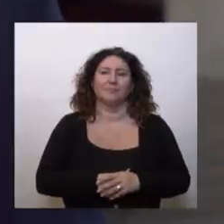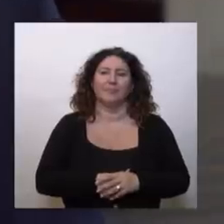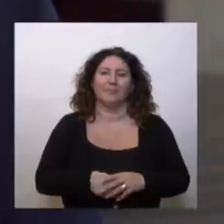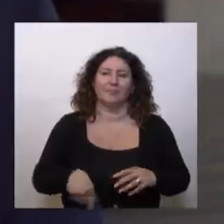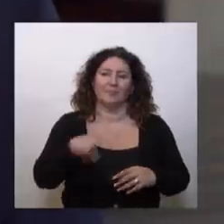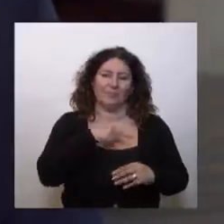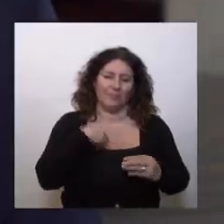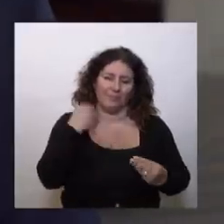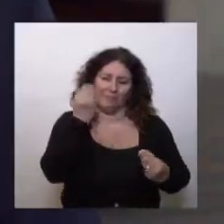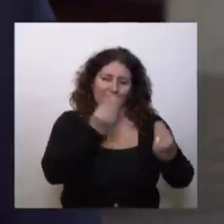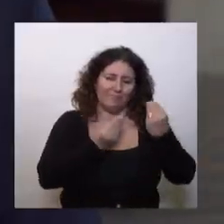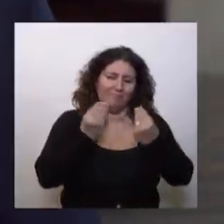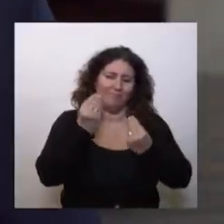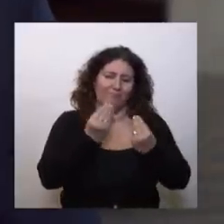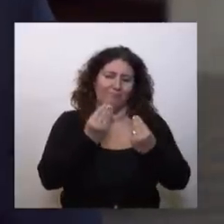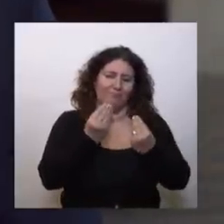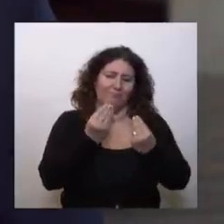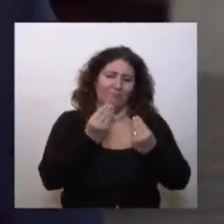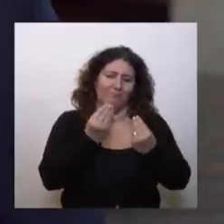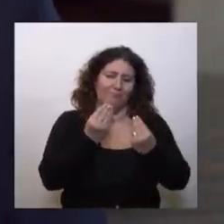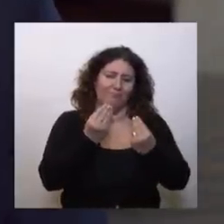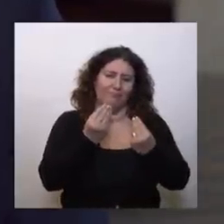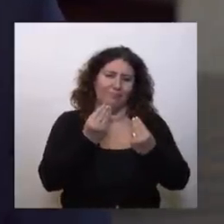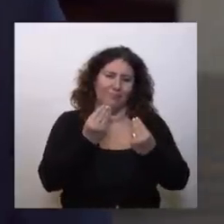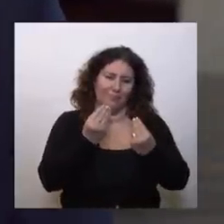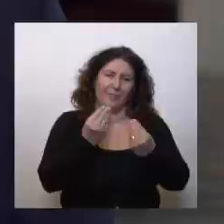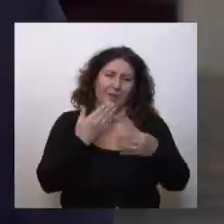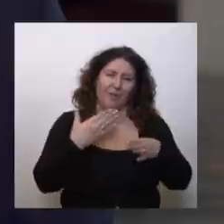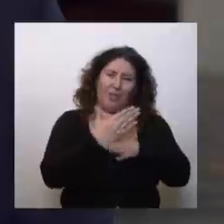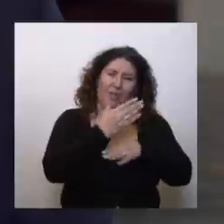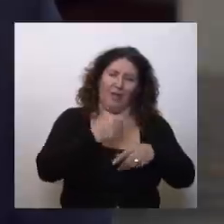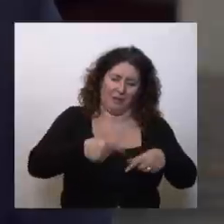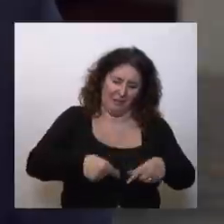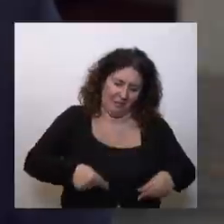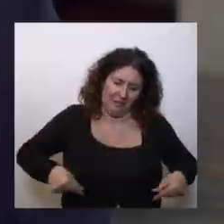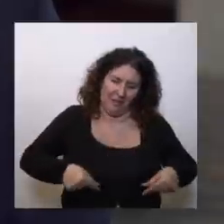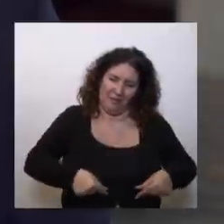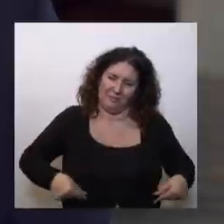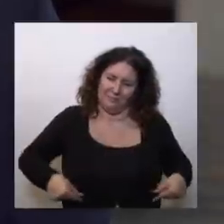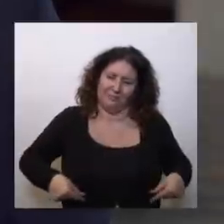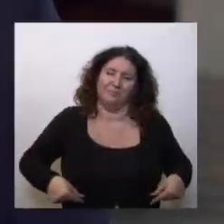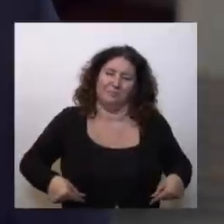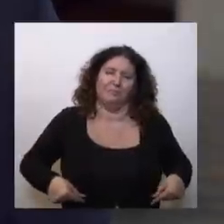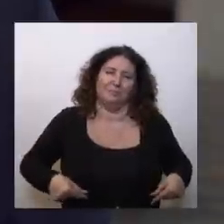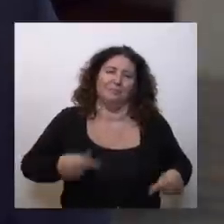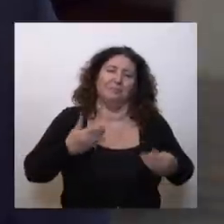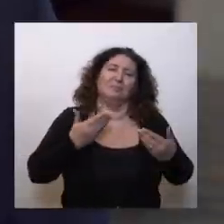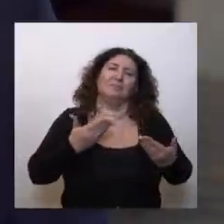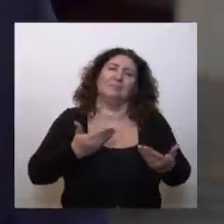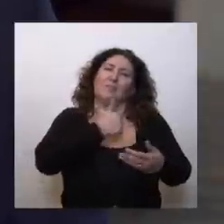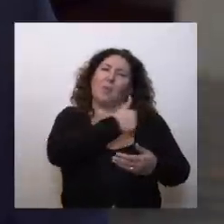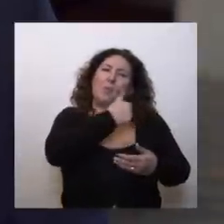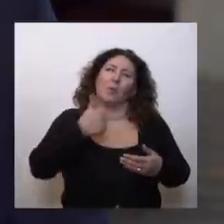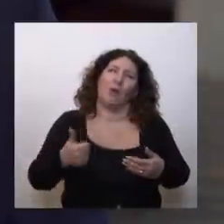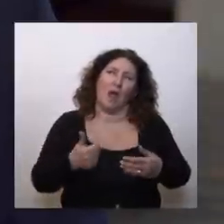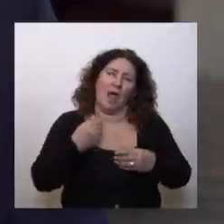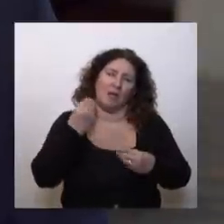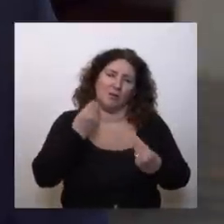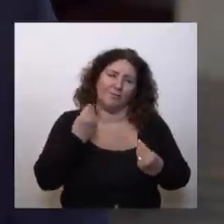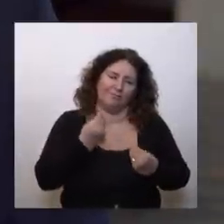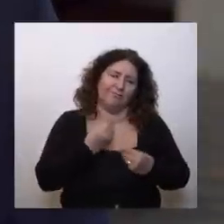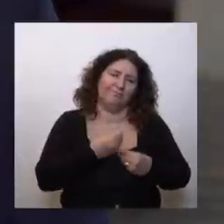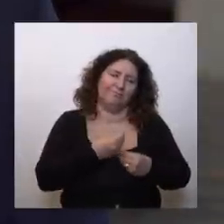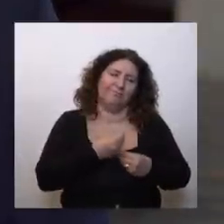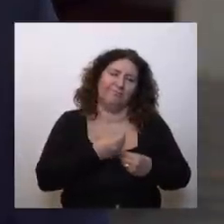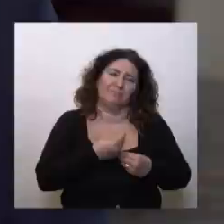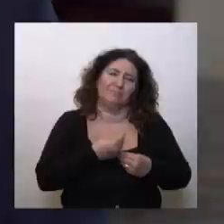Contemplando il segno della ferita sul costato, certamente quest'anno vengono in mente i tanti malati